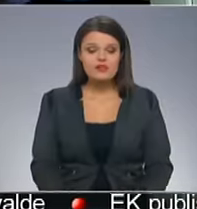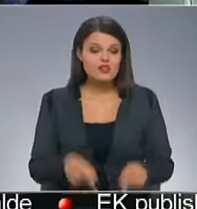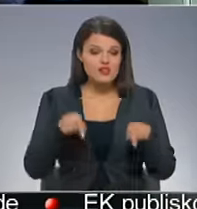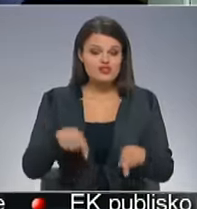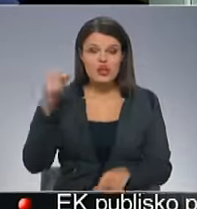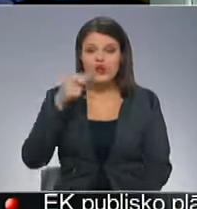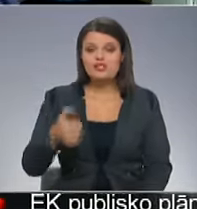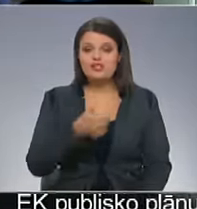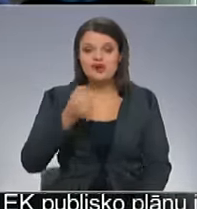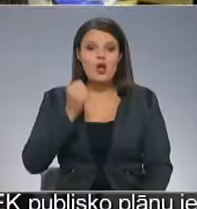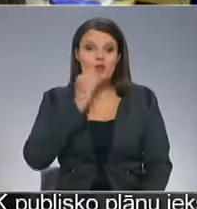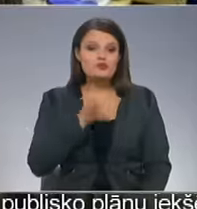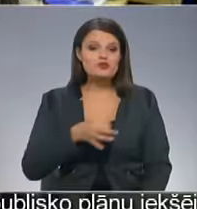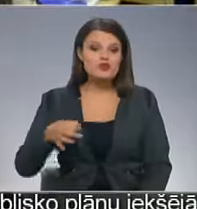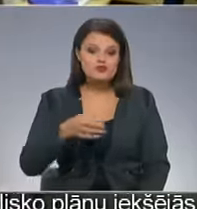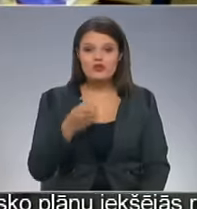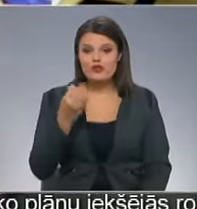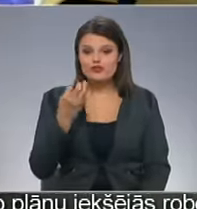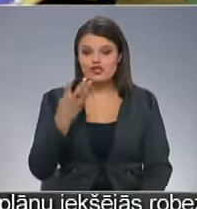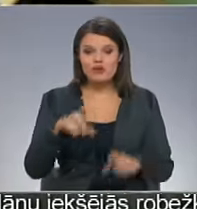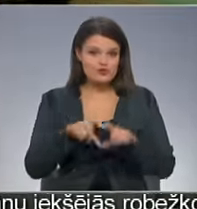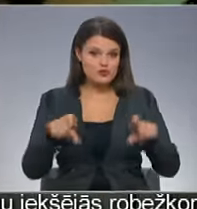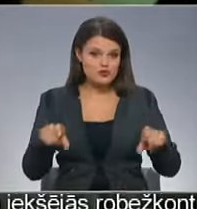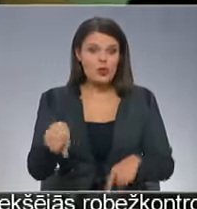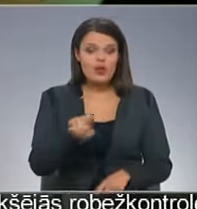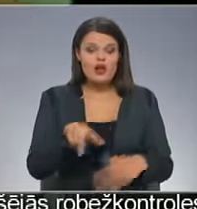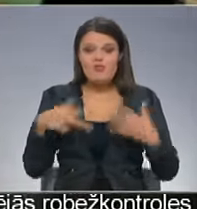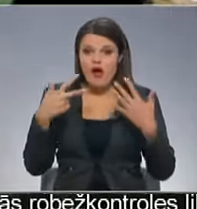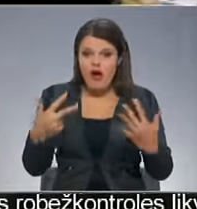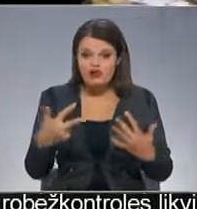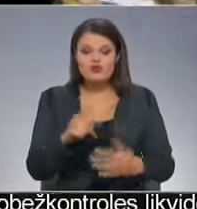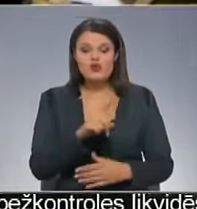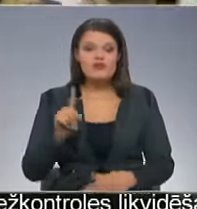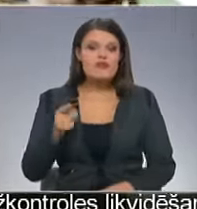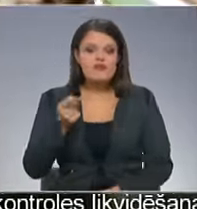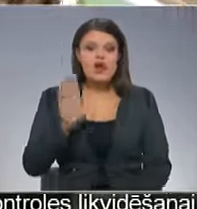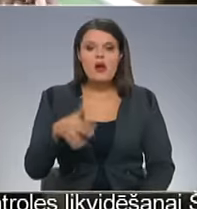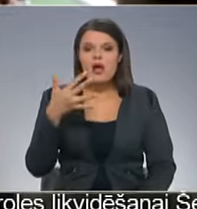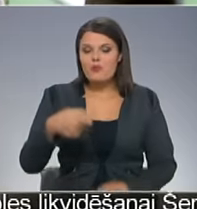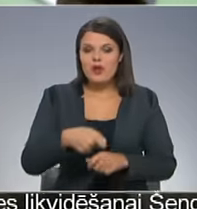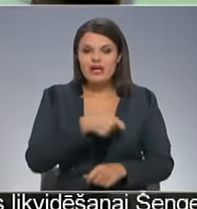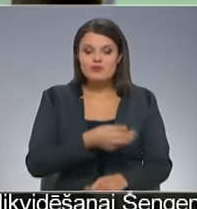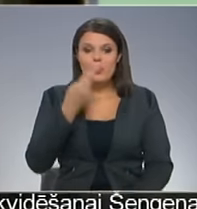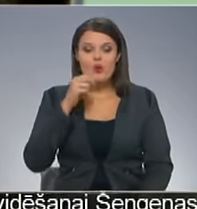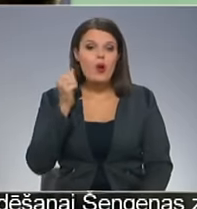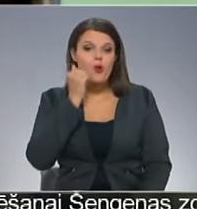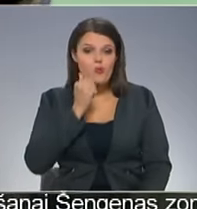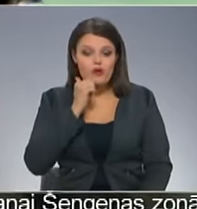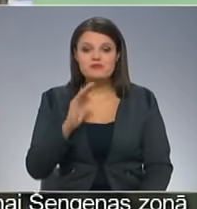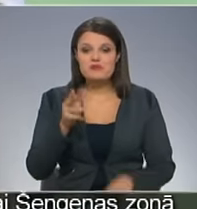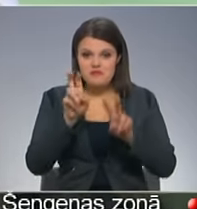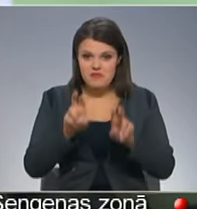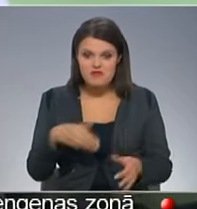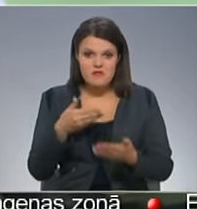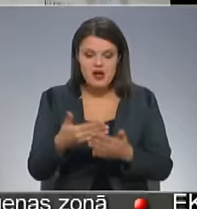Šajā mācību gadā Bauskas novadā ir 14 skolas, no tām 8 atrodas tālāk par 5 km no Bauskas, bet pētījums